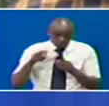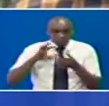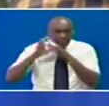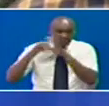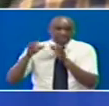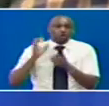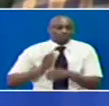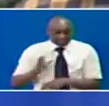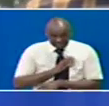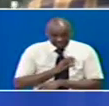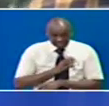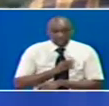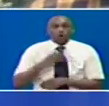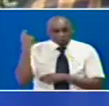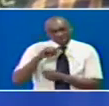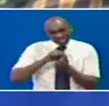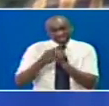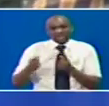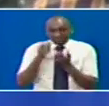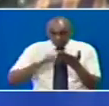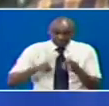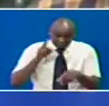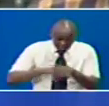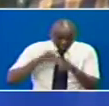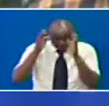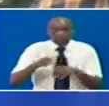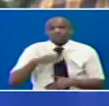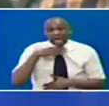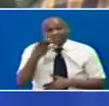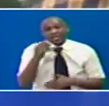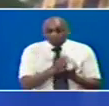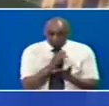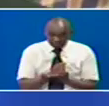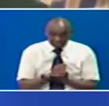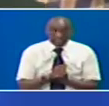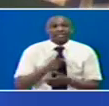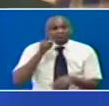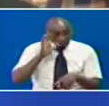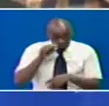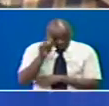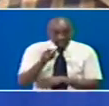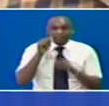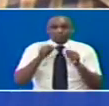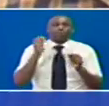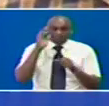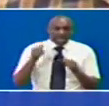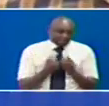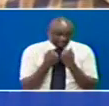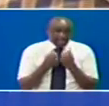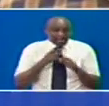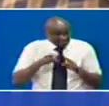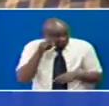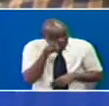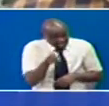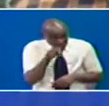Committee, the only change that comes or when it happens is when somebody dies in office. That is when that one will happen. So for this